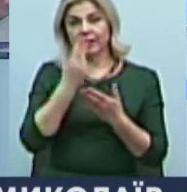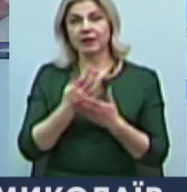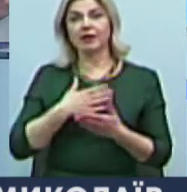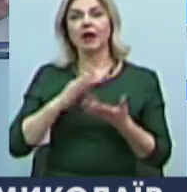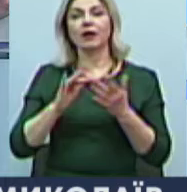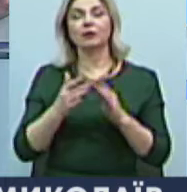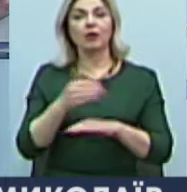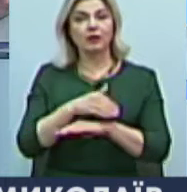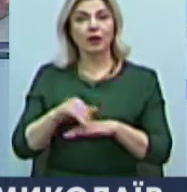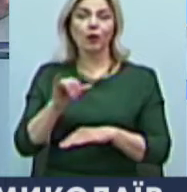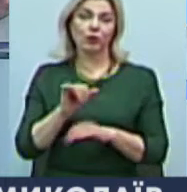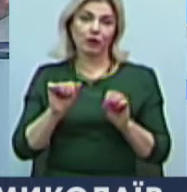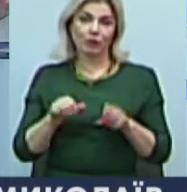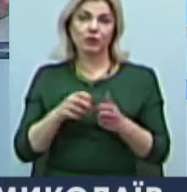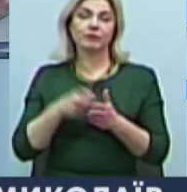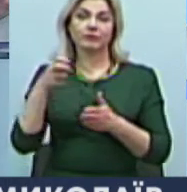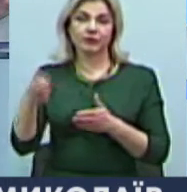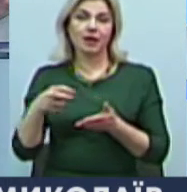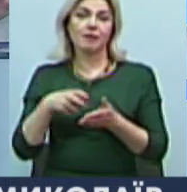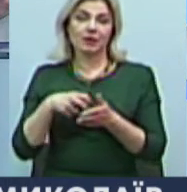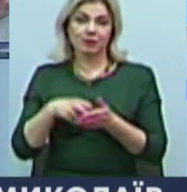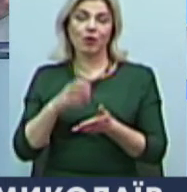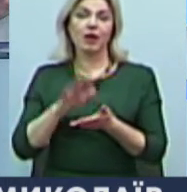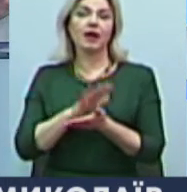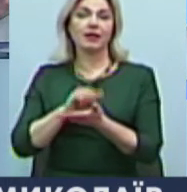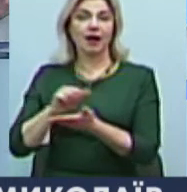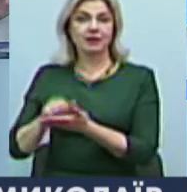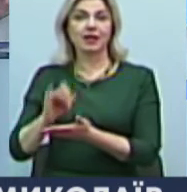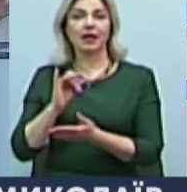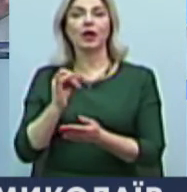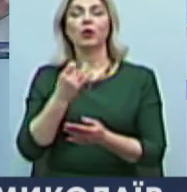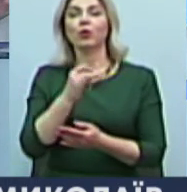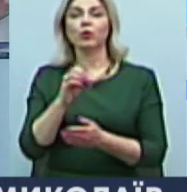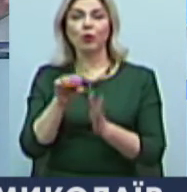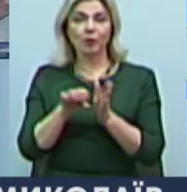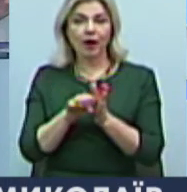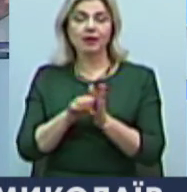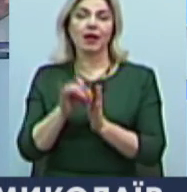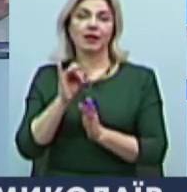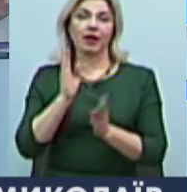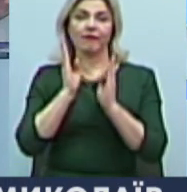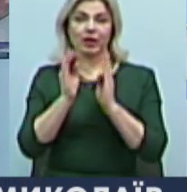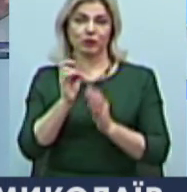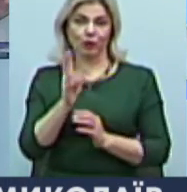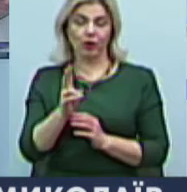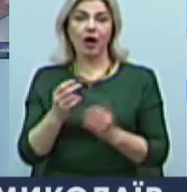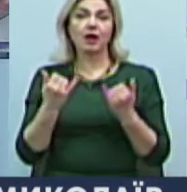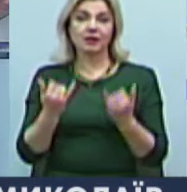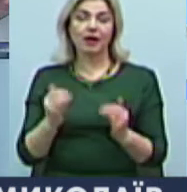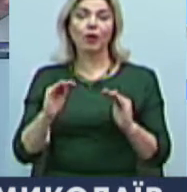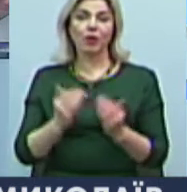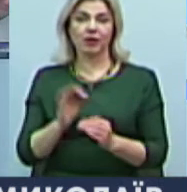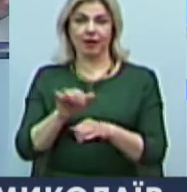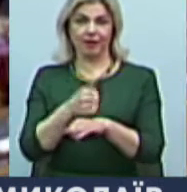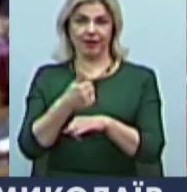електронну адресу, за якою можете надсилати листи до редакції, а також посилання на YouTube-канал та сторінку у мережі Facebook. А зараз коротко про